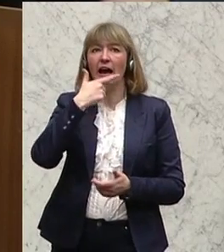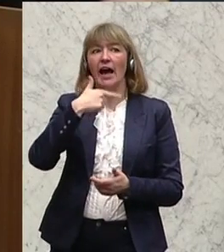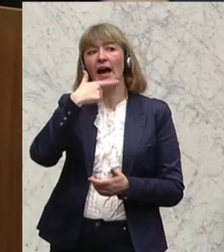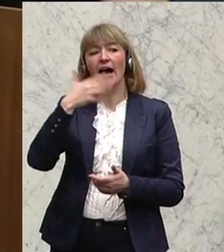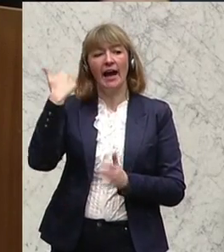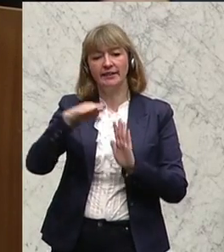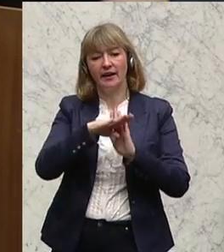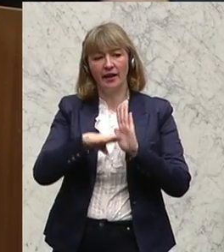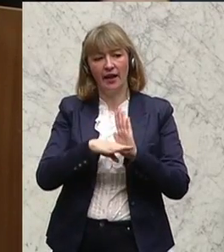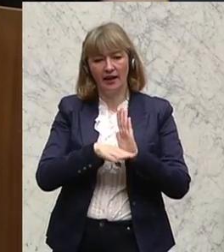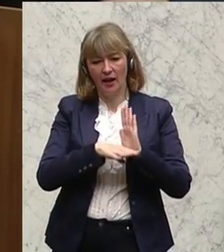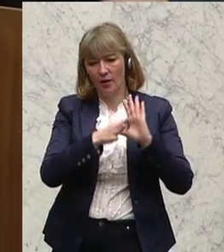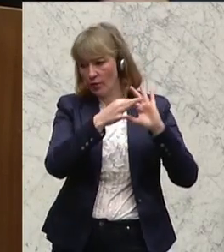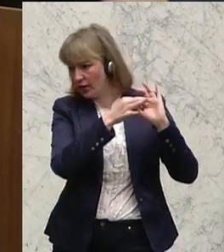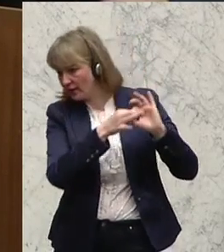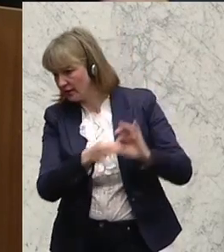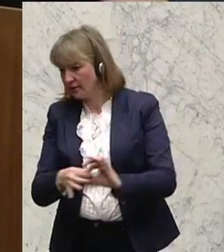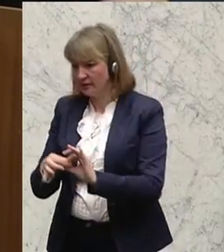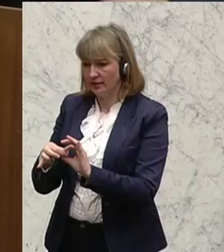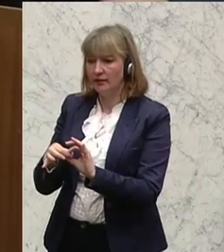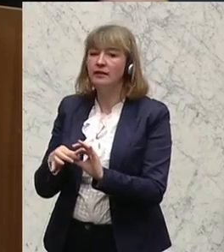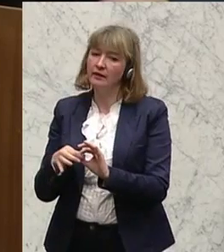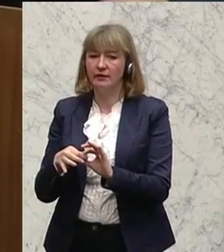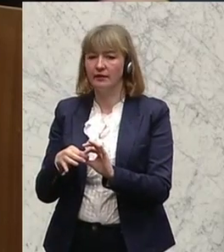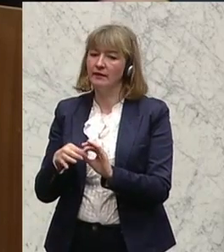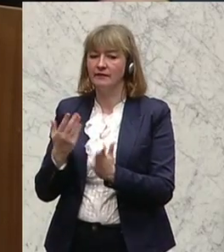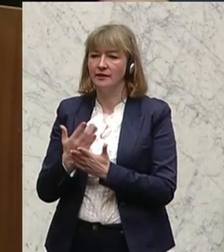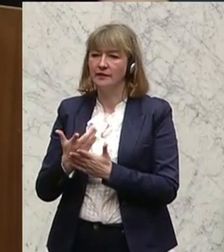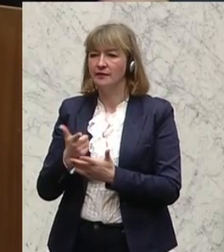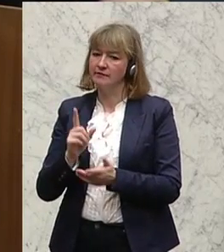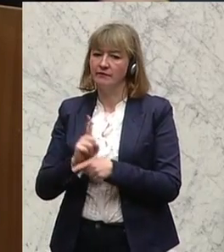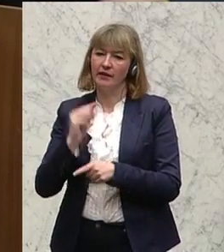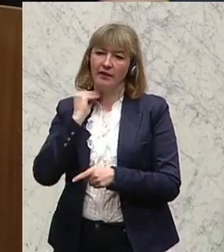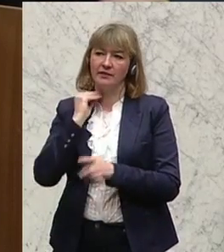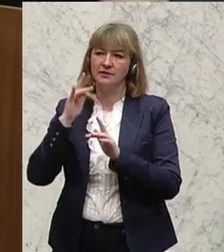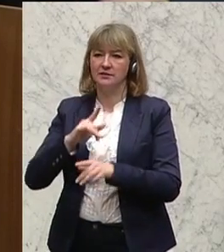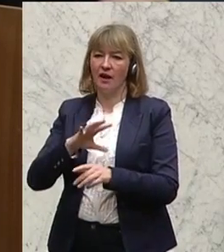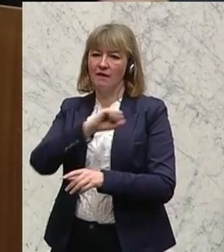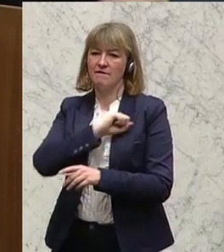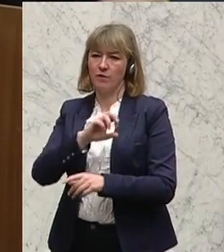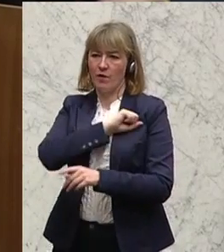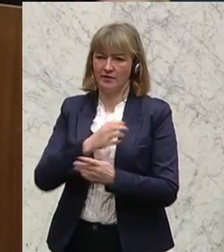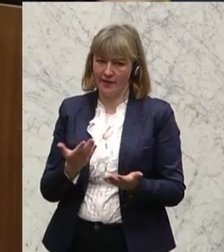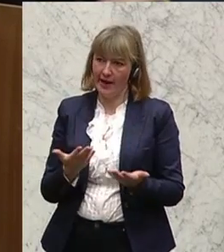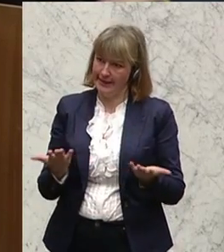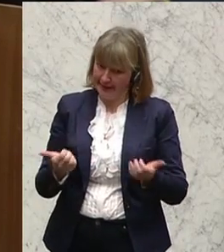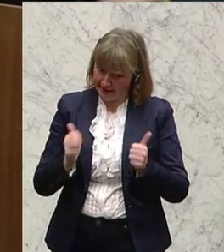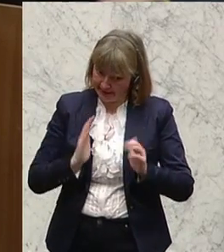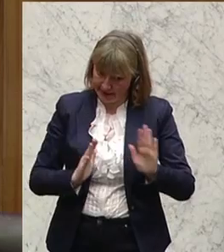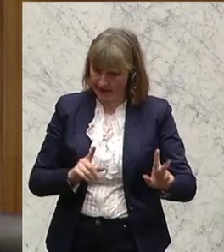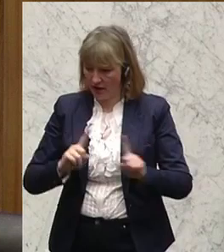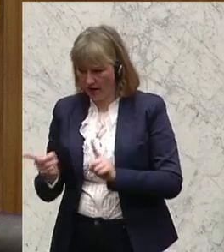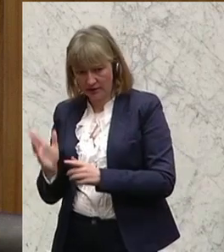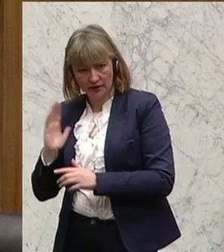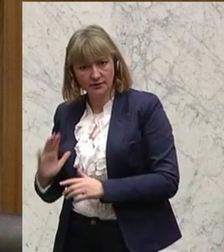Regelungen ableitend geradezu Privilegien genießen und andererseits Jungfamilien es wahnsinnig schwer haben.